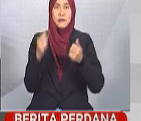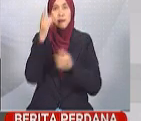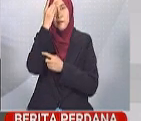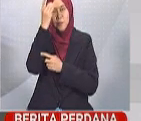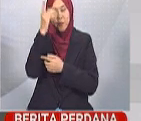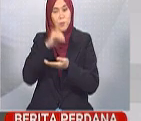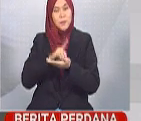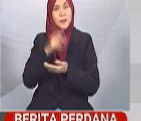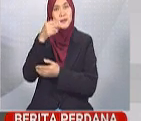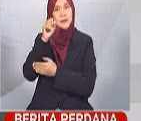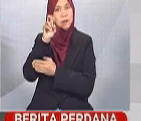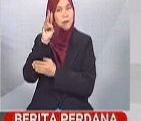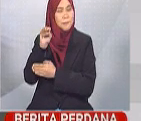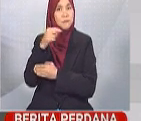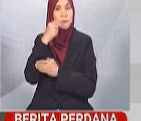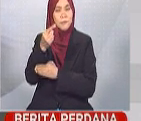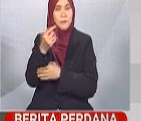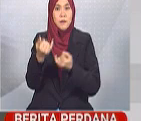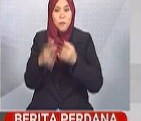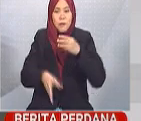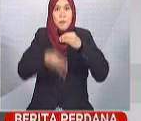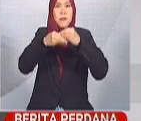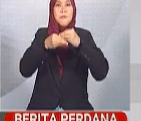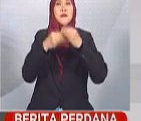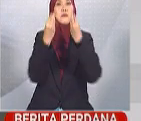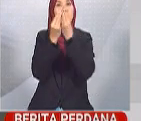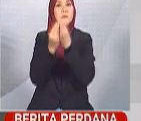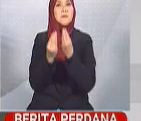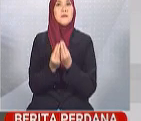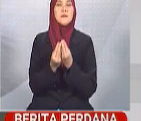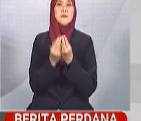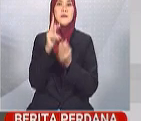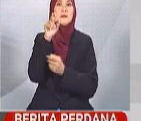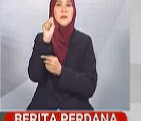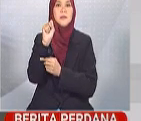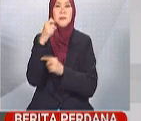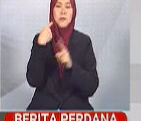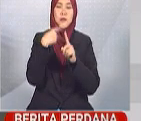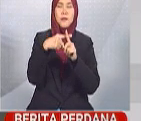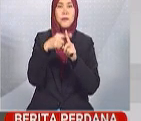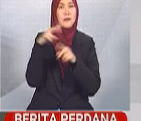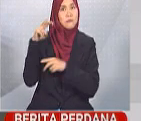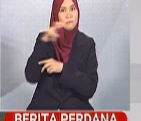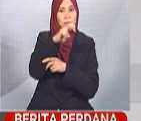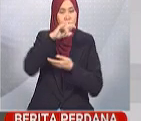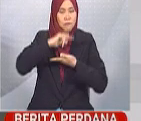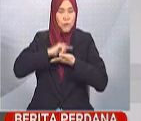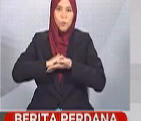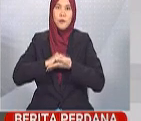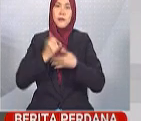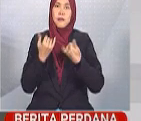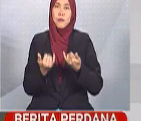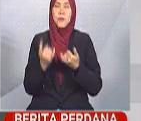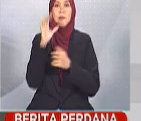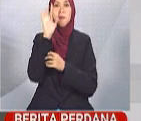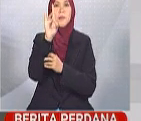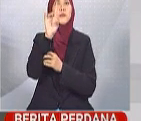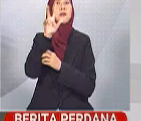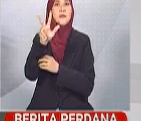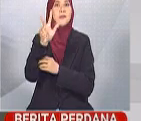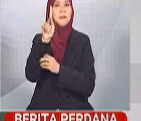tenor Hisyam Abdullah pertambahan itu menjadikan jumlah kumulatif kiss positif combining tinggi Malaysia sebanyak